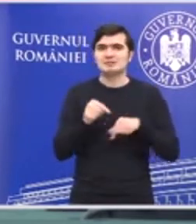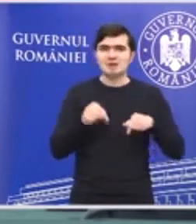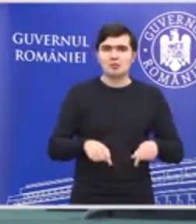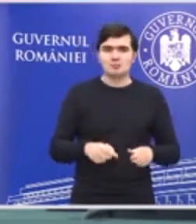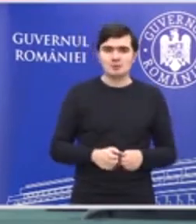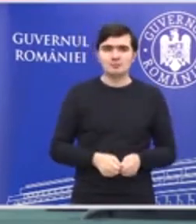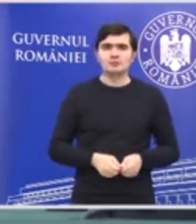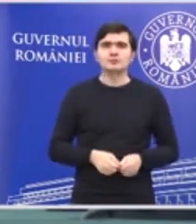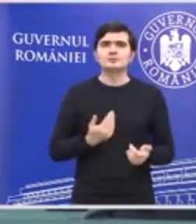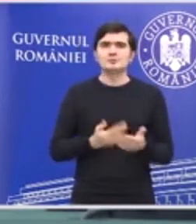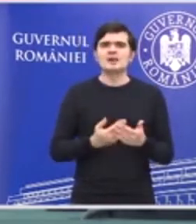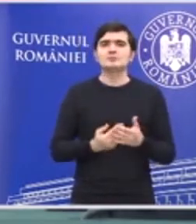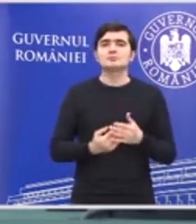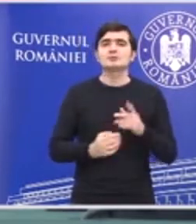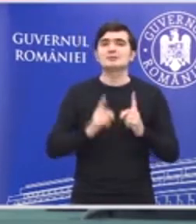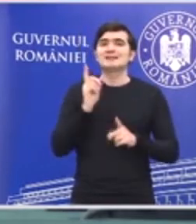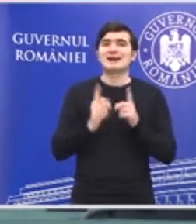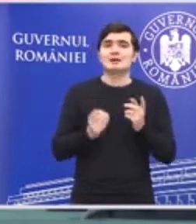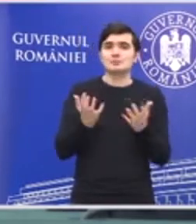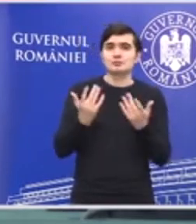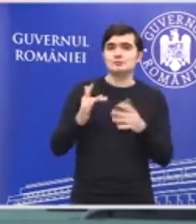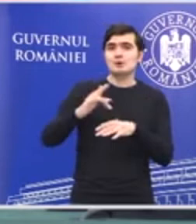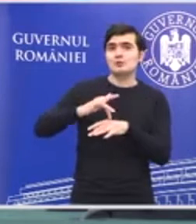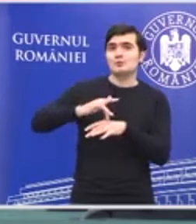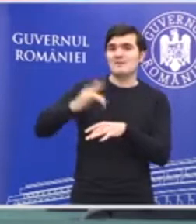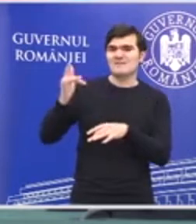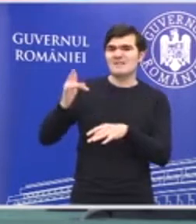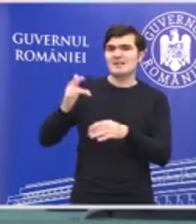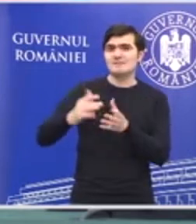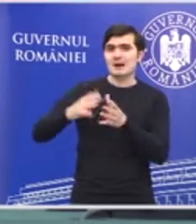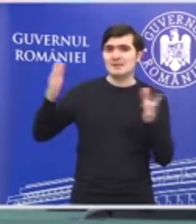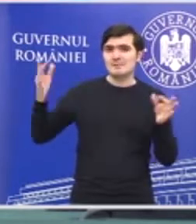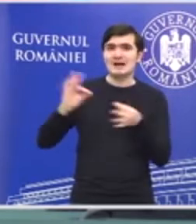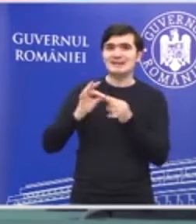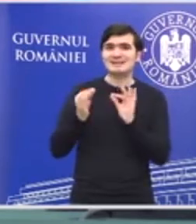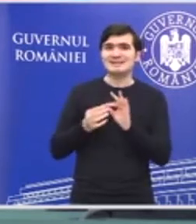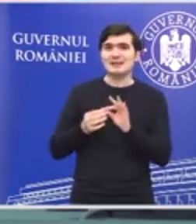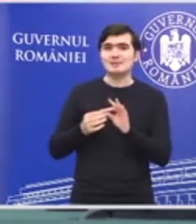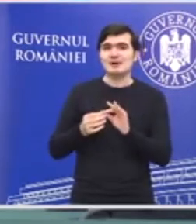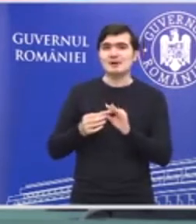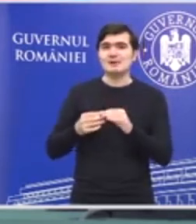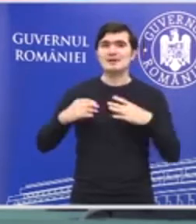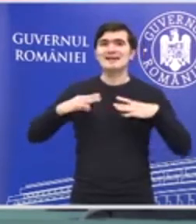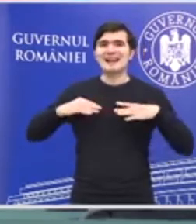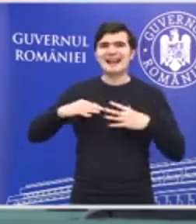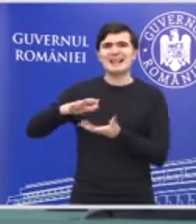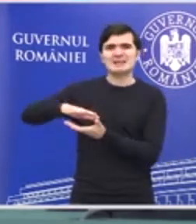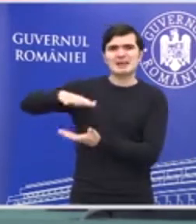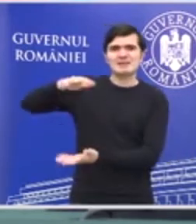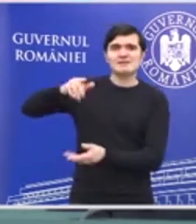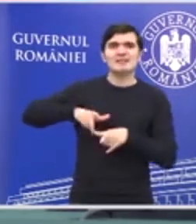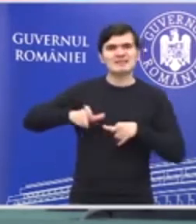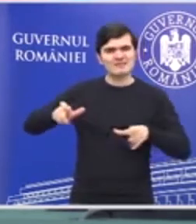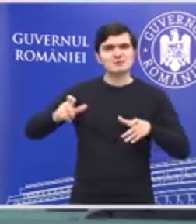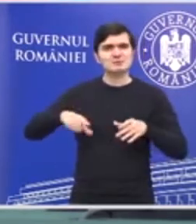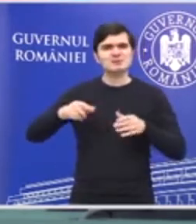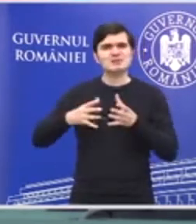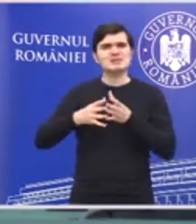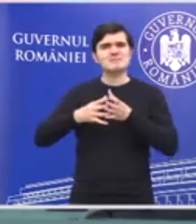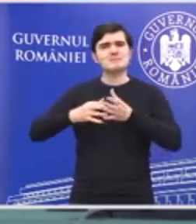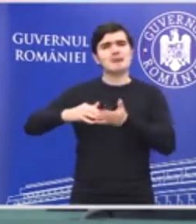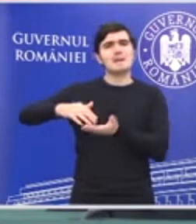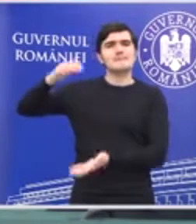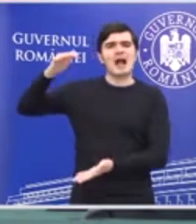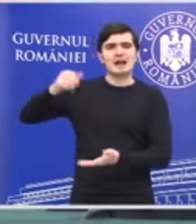de persoane infectate este mai mare, cu atât rezervorul de virus de unde se pot selecta noi variante virale este mai crescut.